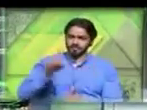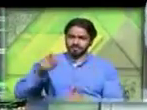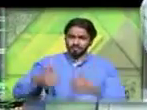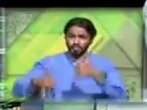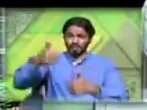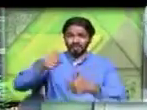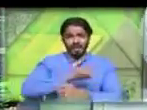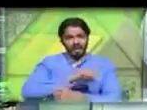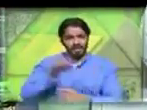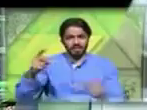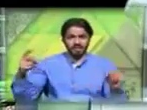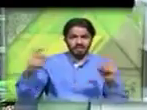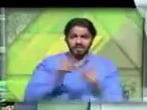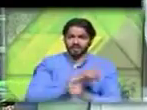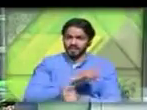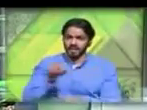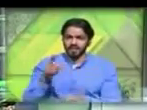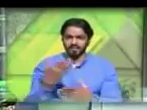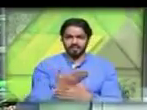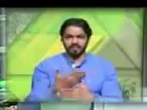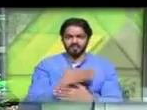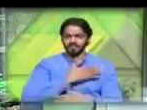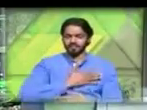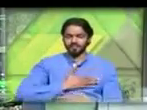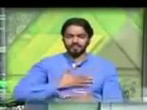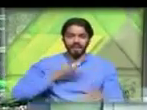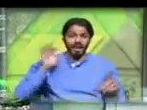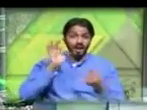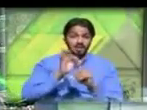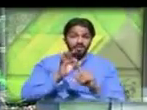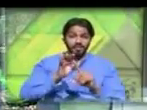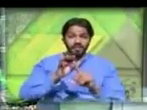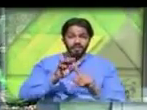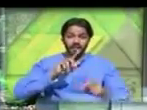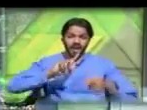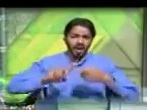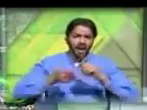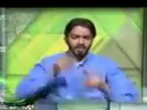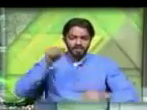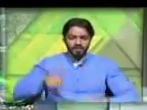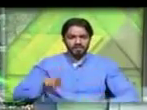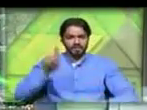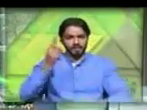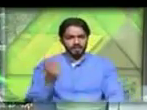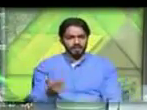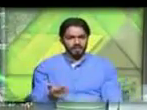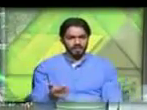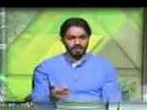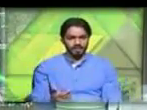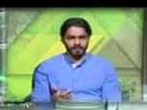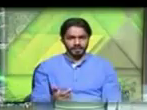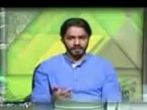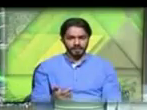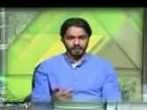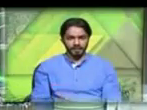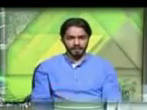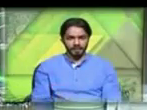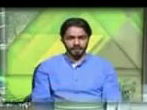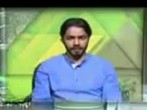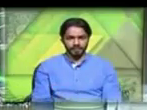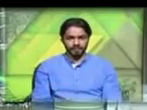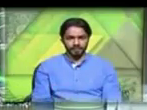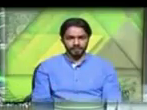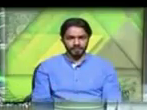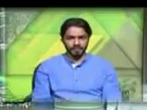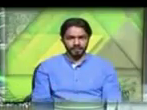الشاسع بين ما نحن عليه وبين ما كانوا عليه. نعم. صحيح هم رجال ونحن رجال كما يحب البعض أن